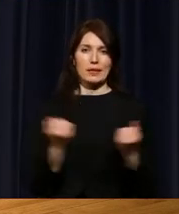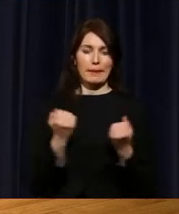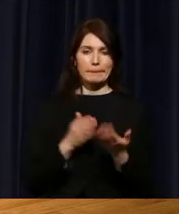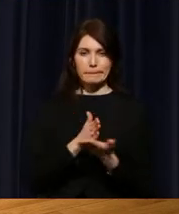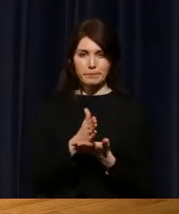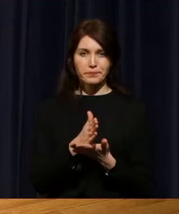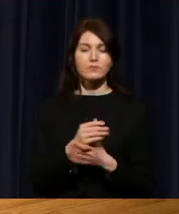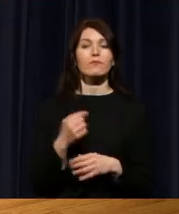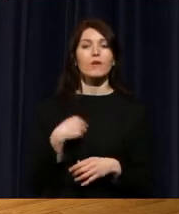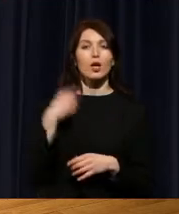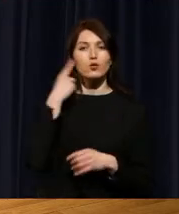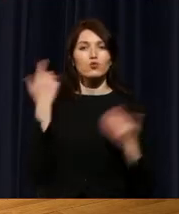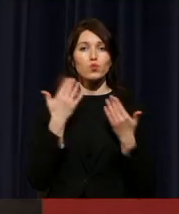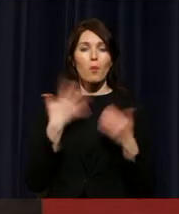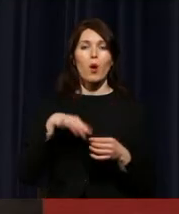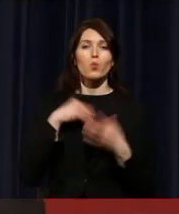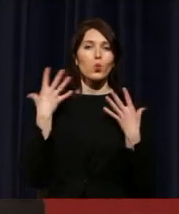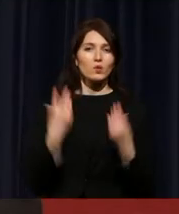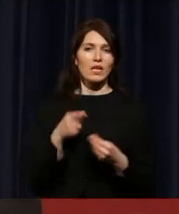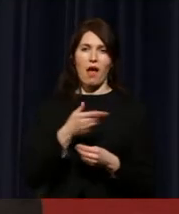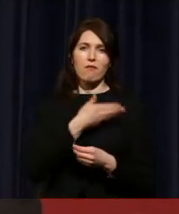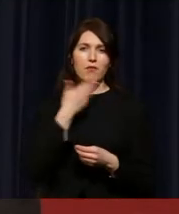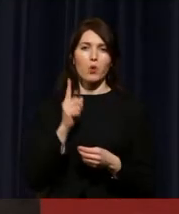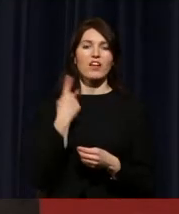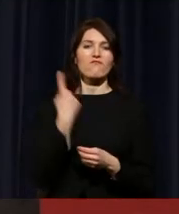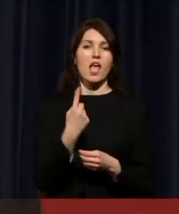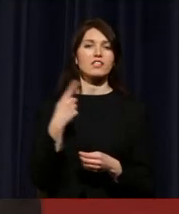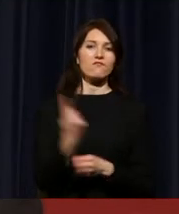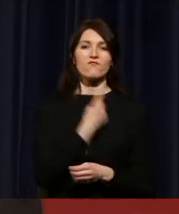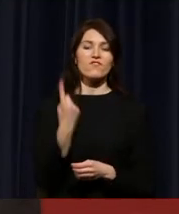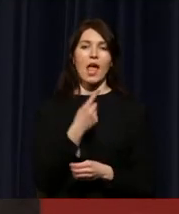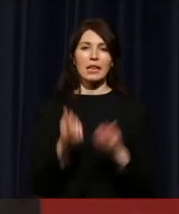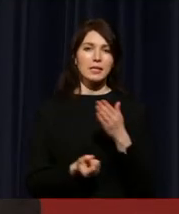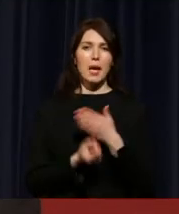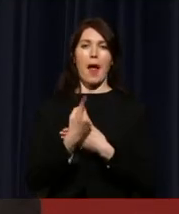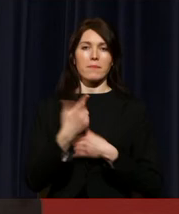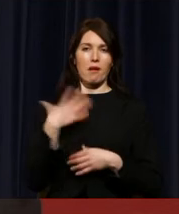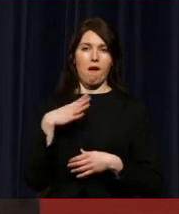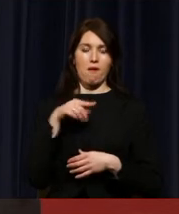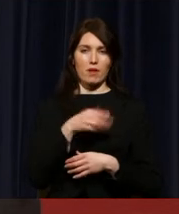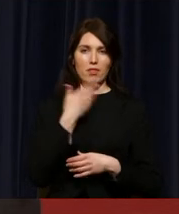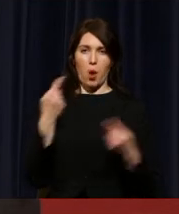Nu, es domāju, ka mūsdienās jau nemēdz būt tāds tikai viens vienīgs iemesls, ne attiecībā uz